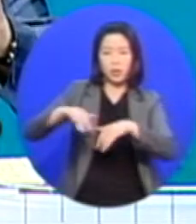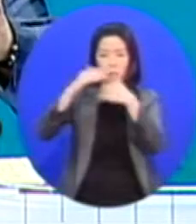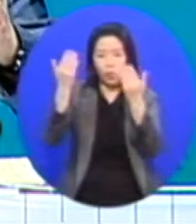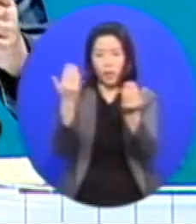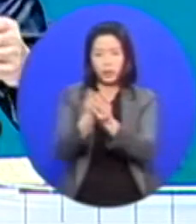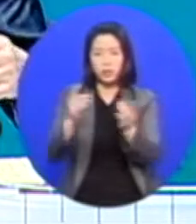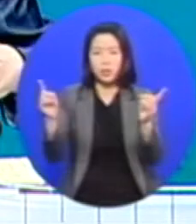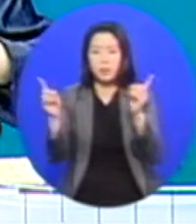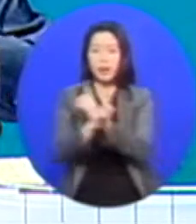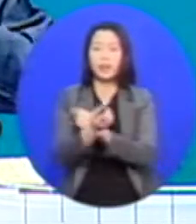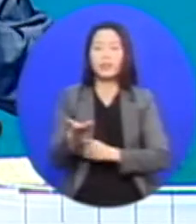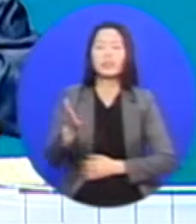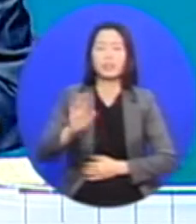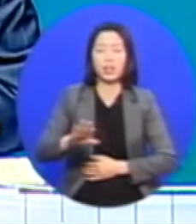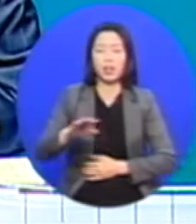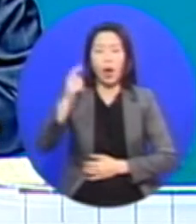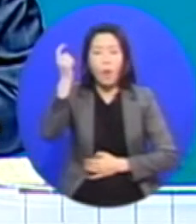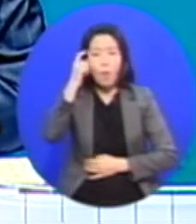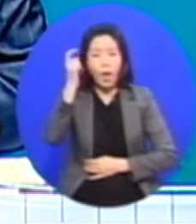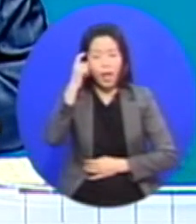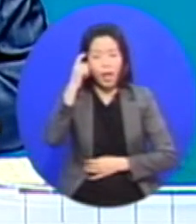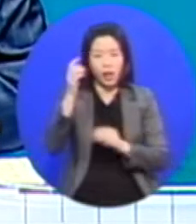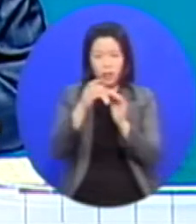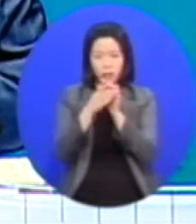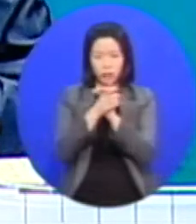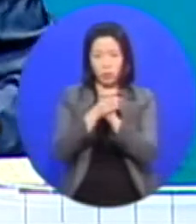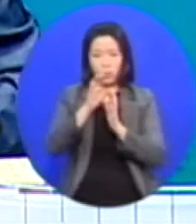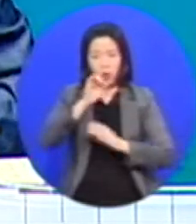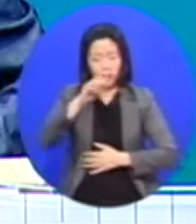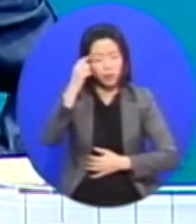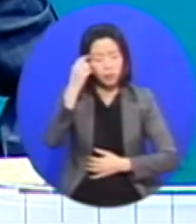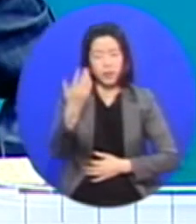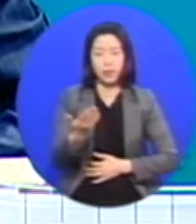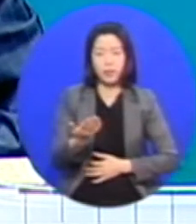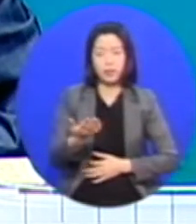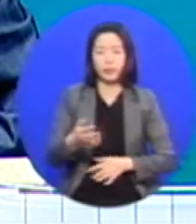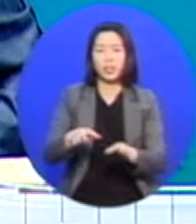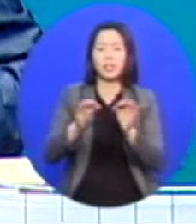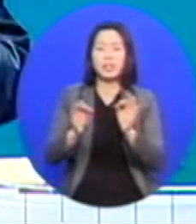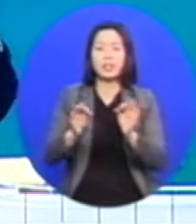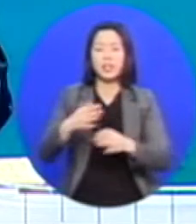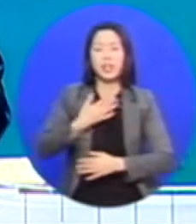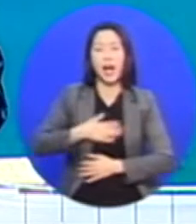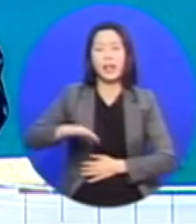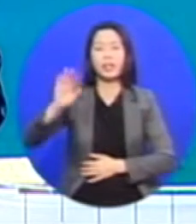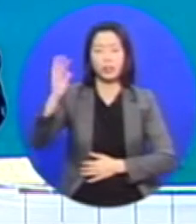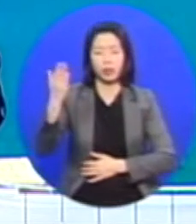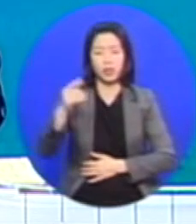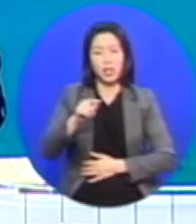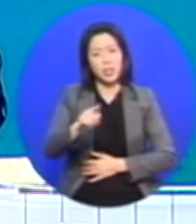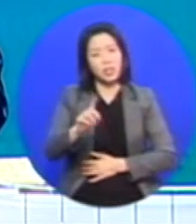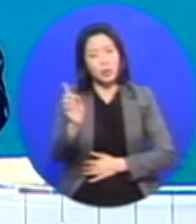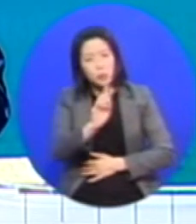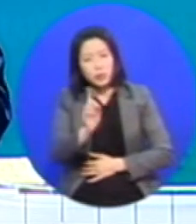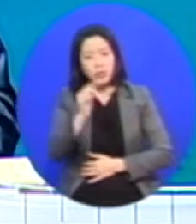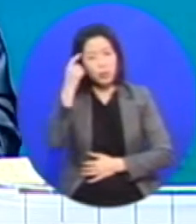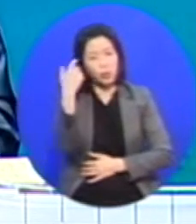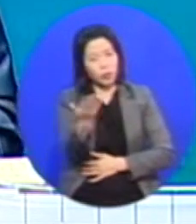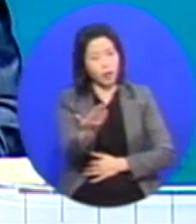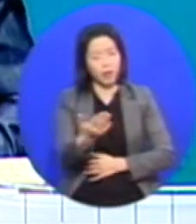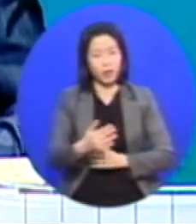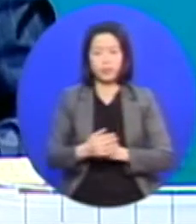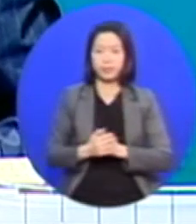버렸는데 왜 기도가 안 되지요 이제는 아시죠 이게 도대체 뭐야 그치